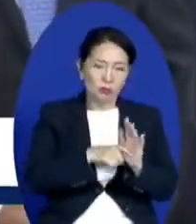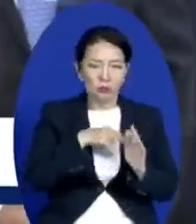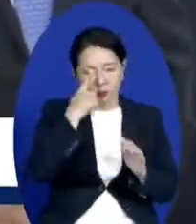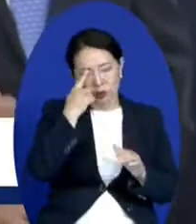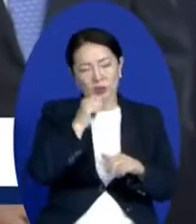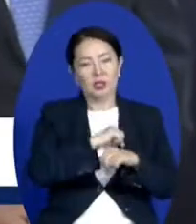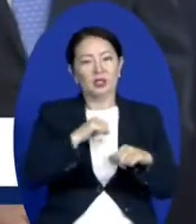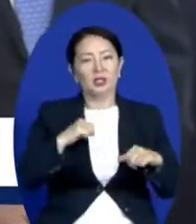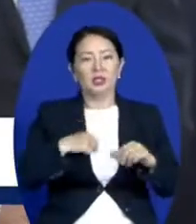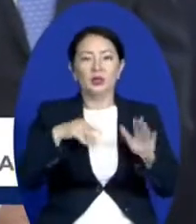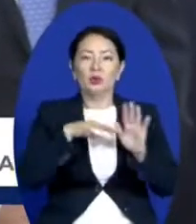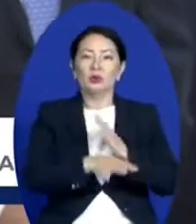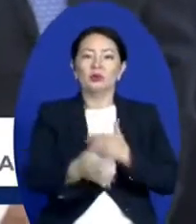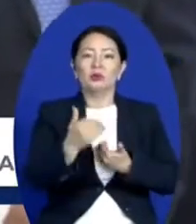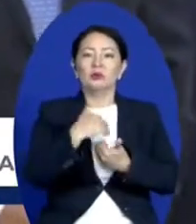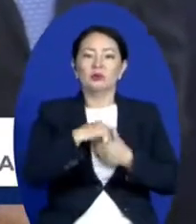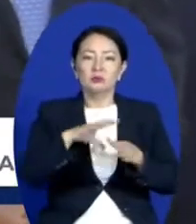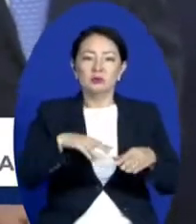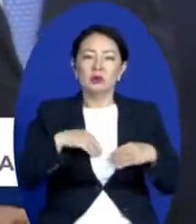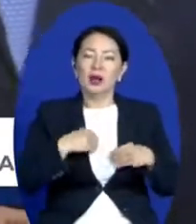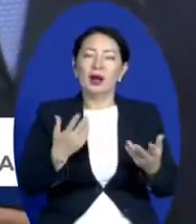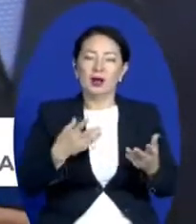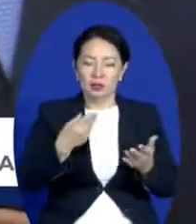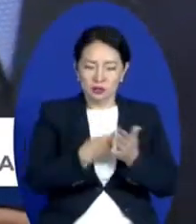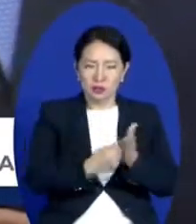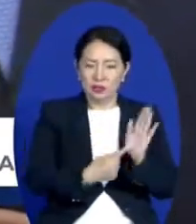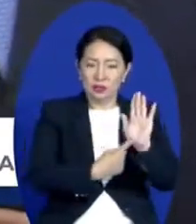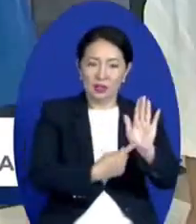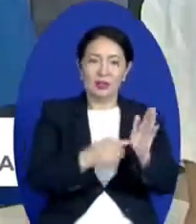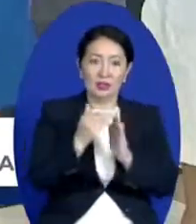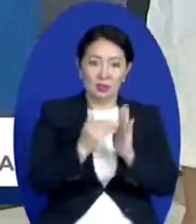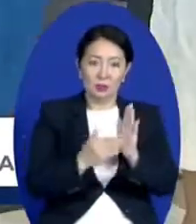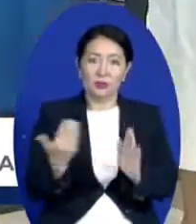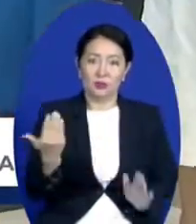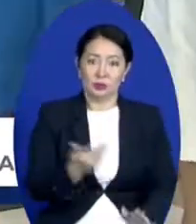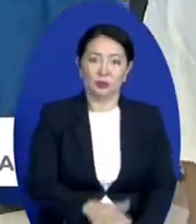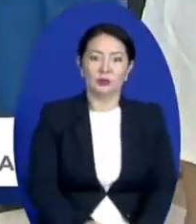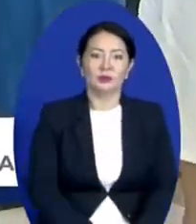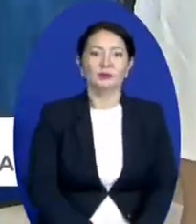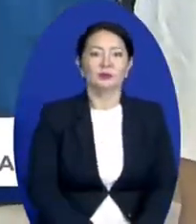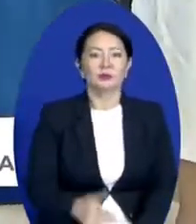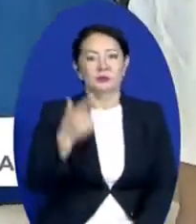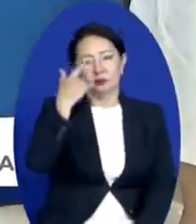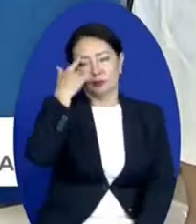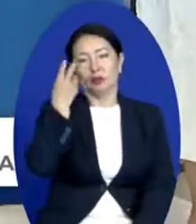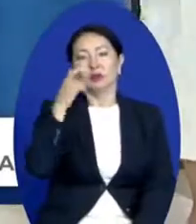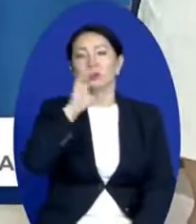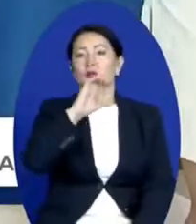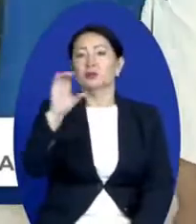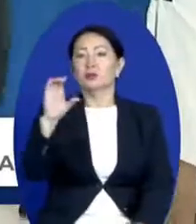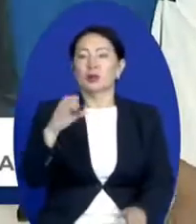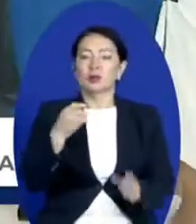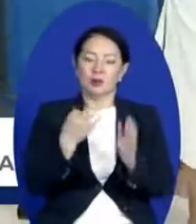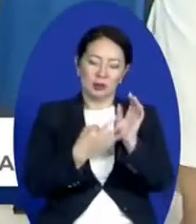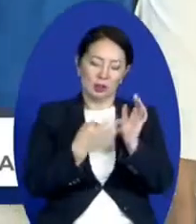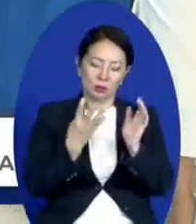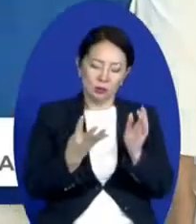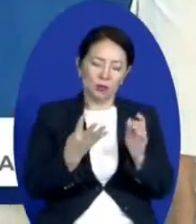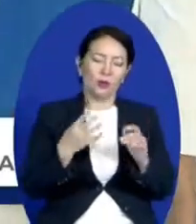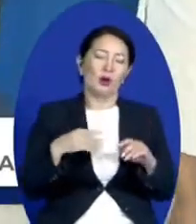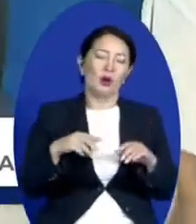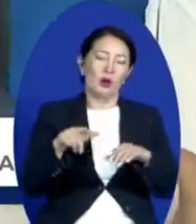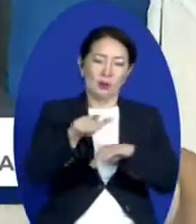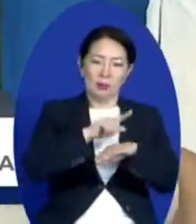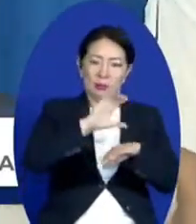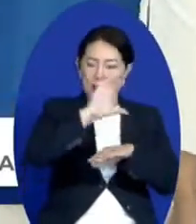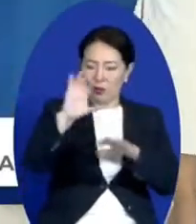иргэнд хэрхэн хүрч үр өгөөжө өгч байгааг бодит жишээгээр танилцууллаа. Монгол дахь нэгдсэн үндэсний байгууллага 84 хэрэгжүүлэгч